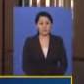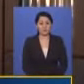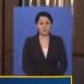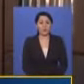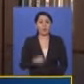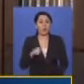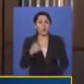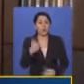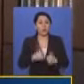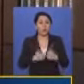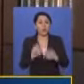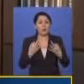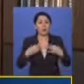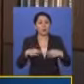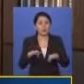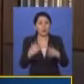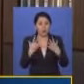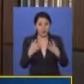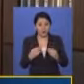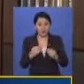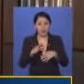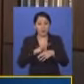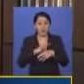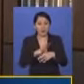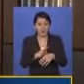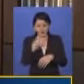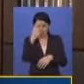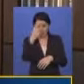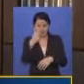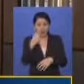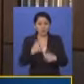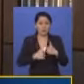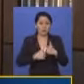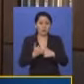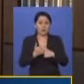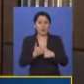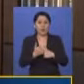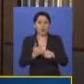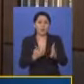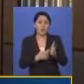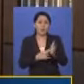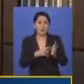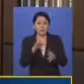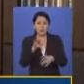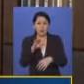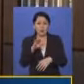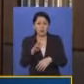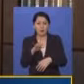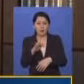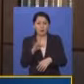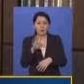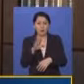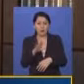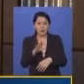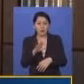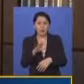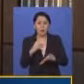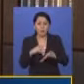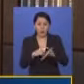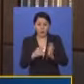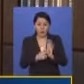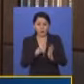Бұл сайысты тәуелсіздік мерекесі қарсаңында өткізуді дәстүрге айналдырдық. Байқауға хирургия, параклиникалық және тері венерологиялық